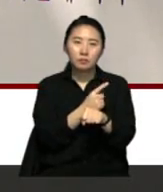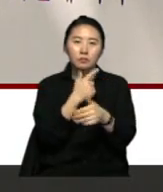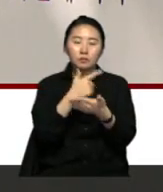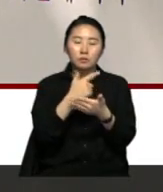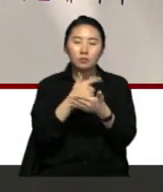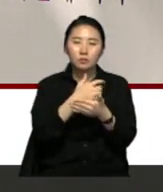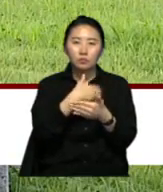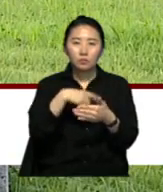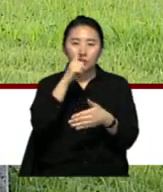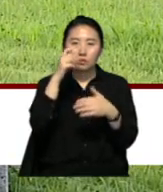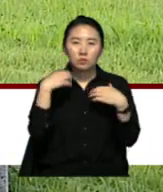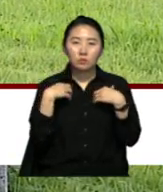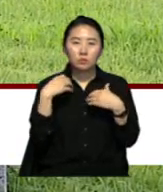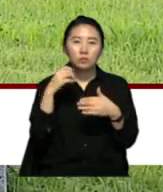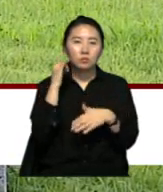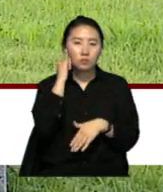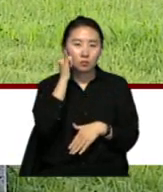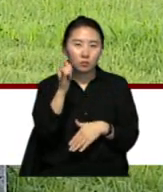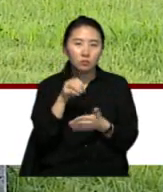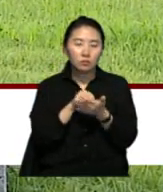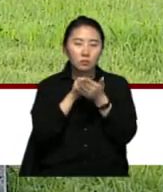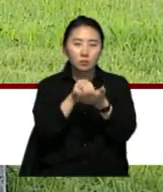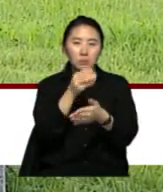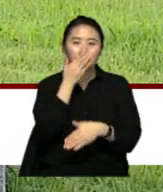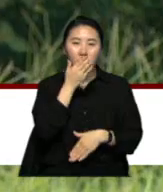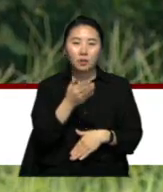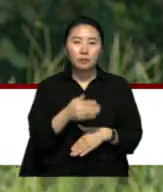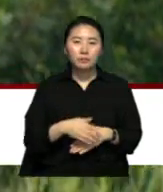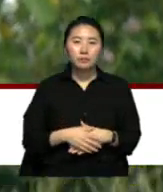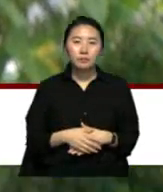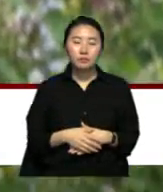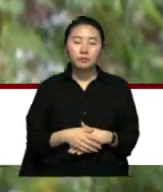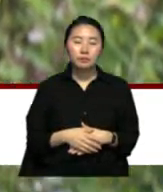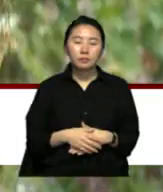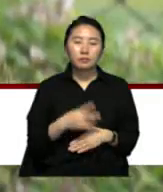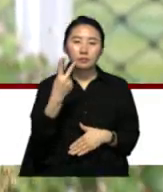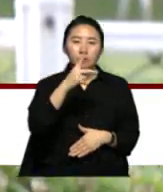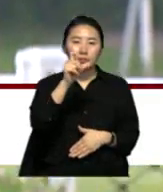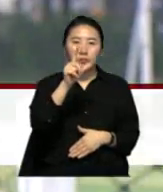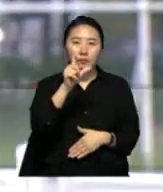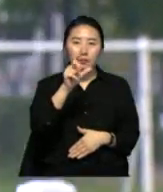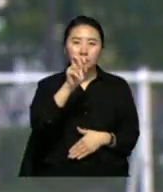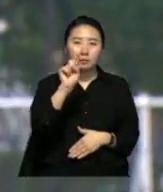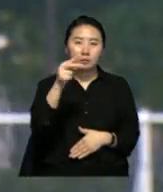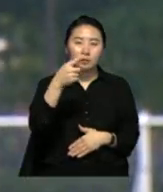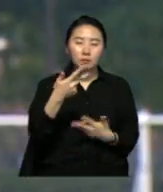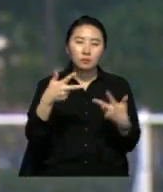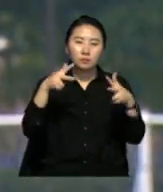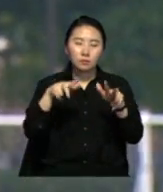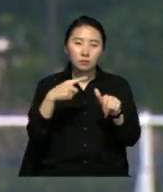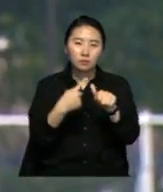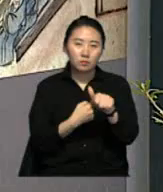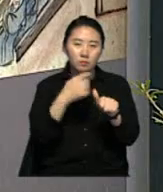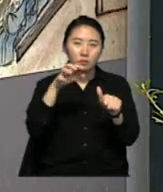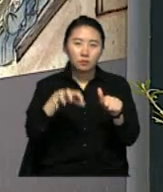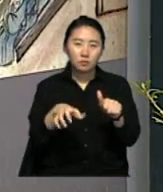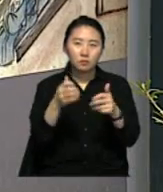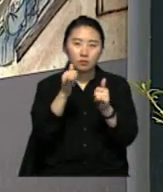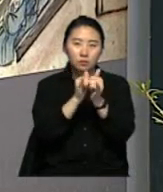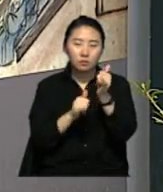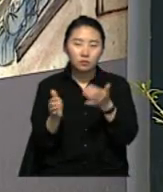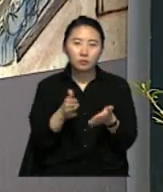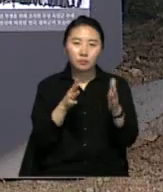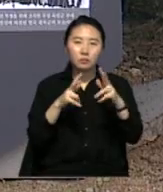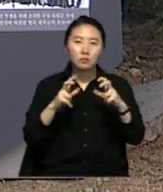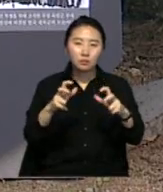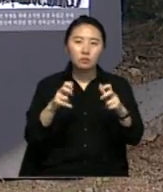노원구청 홈페이지나 전화를 통해 신청 접수할 수 있습니다 지난 2015년 마들 글린공원 산책로에 조성된 역사의